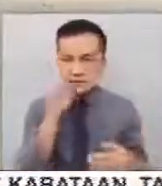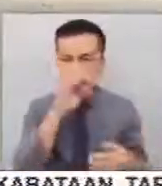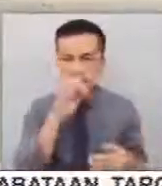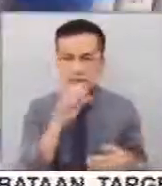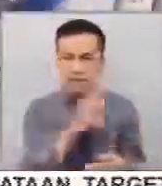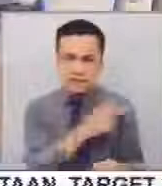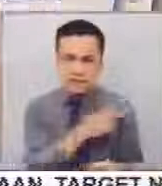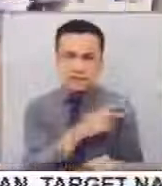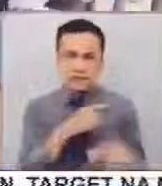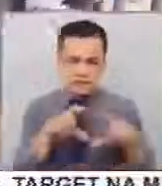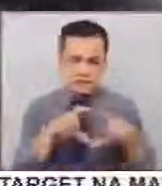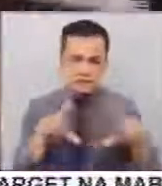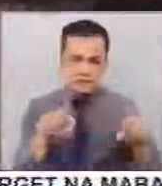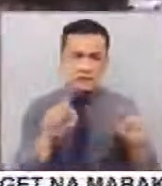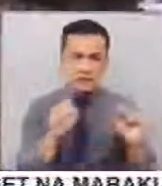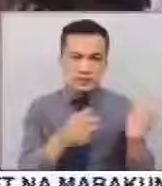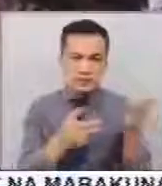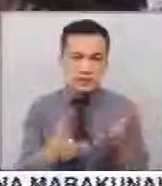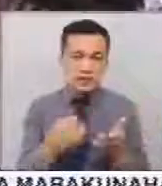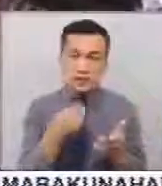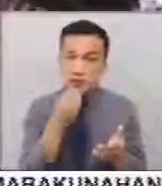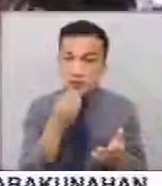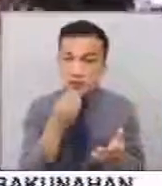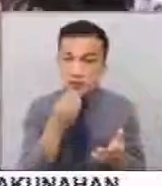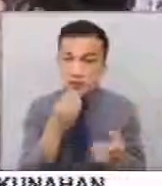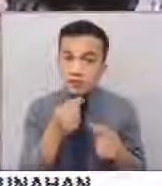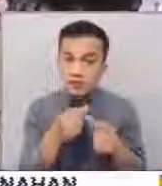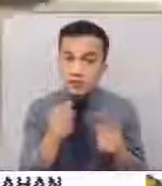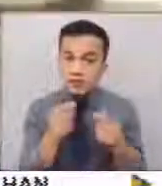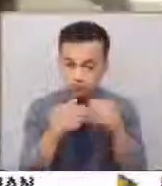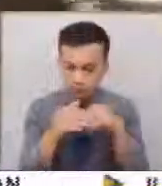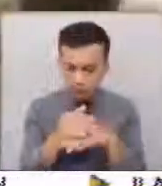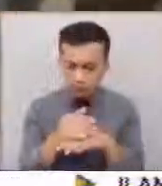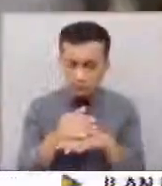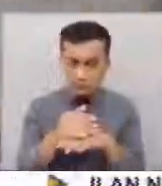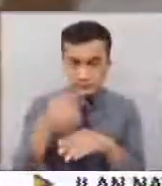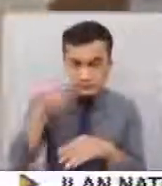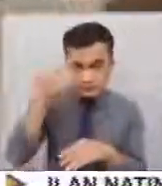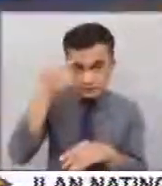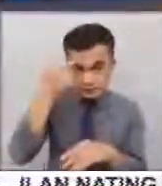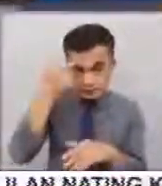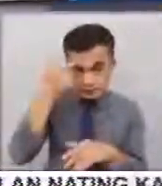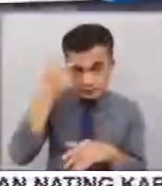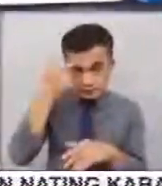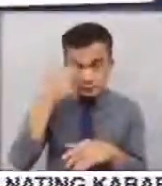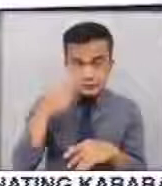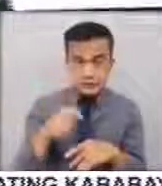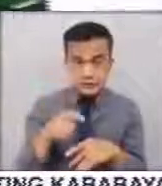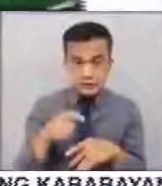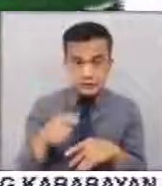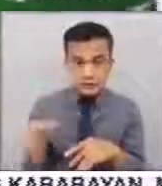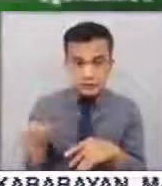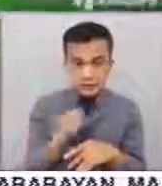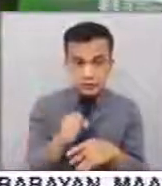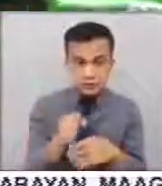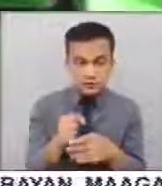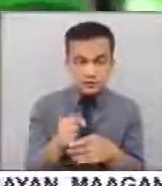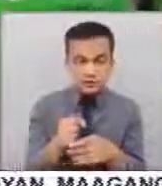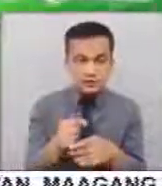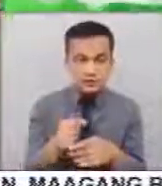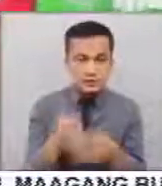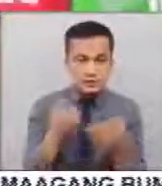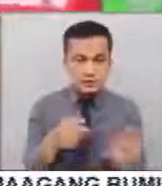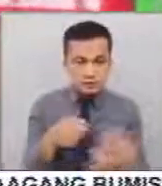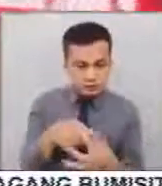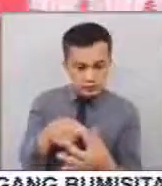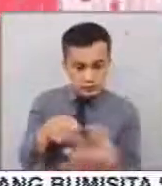Maaaring magdala ng pagkain pero sasailalim muna sa temperature check at kukumpiskahin ang mga dinelang matutulis sa bagay.